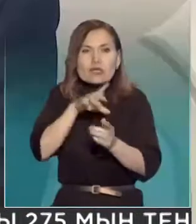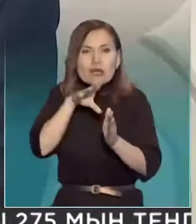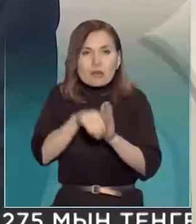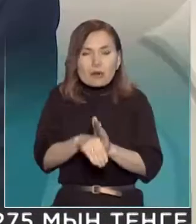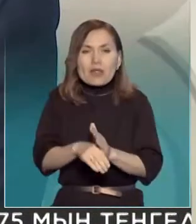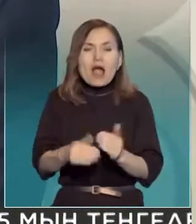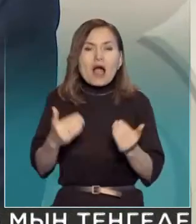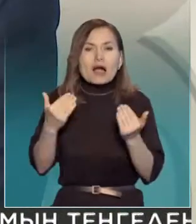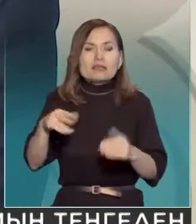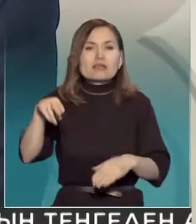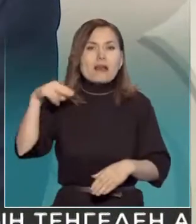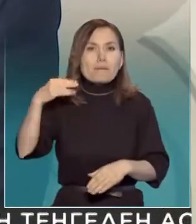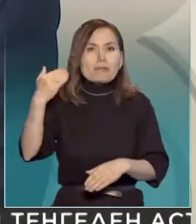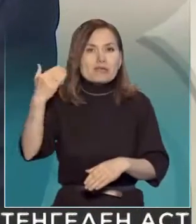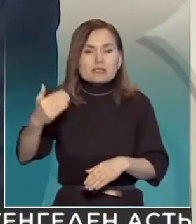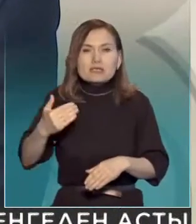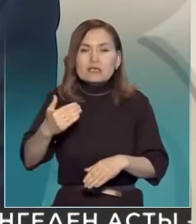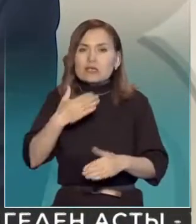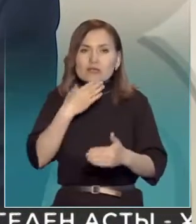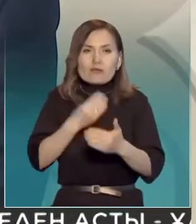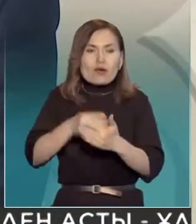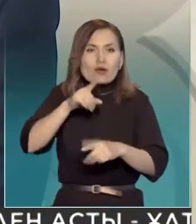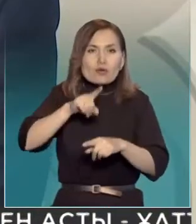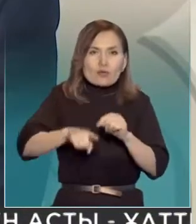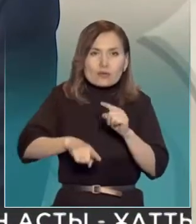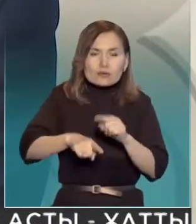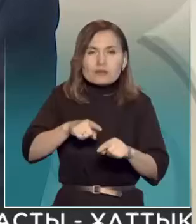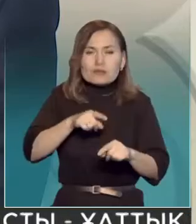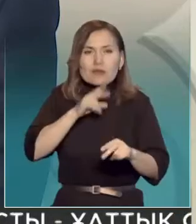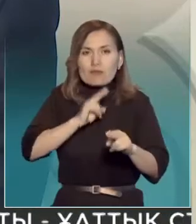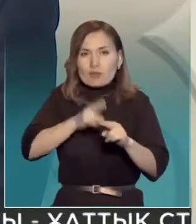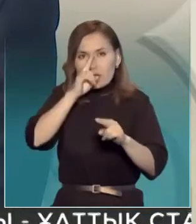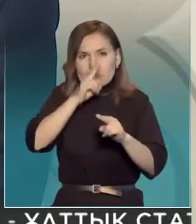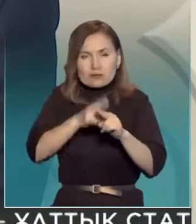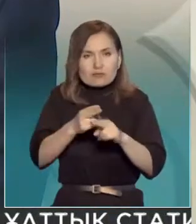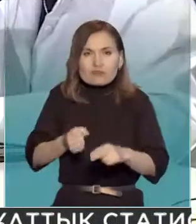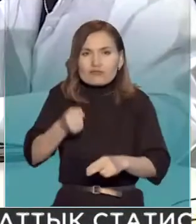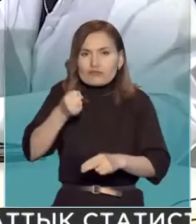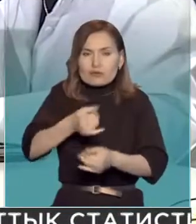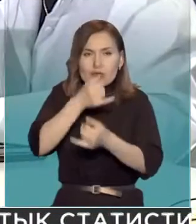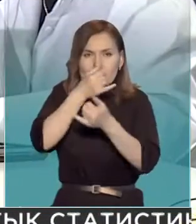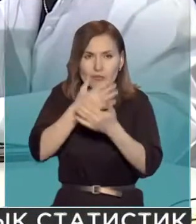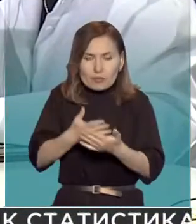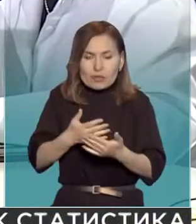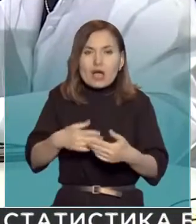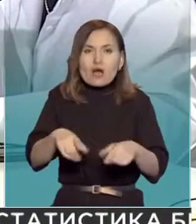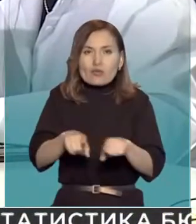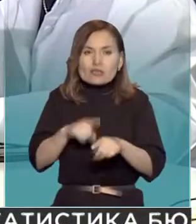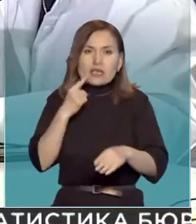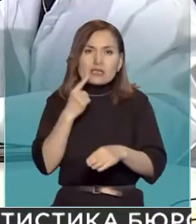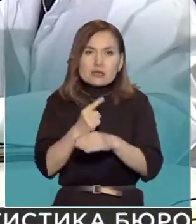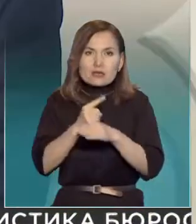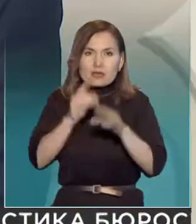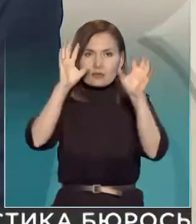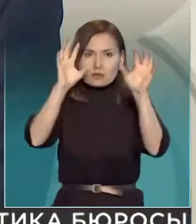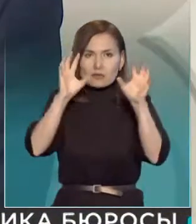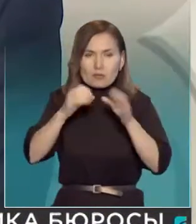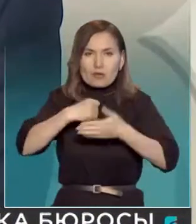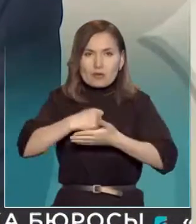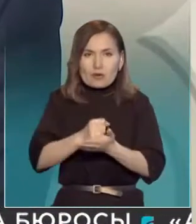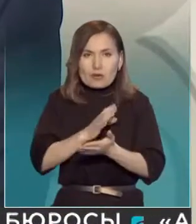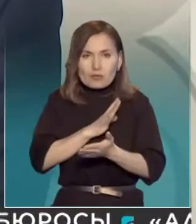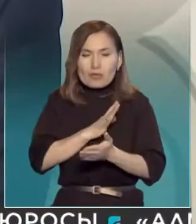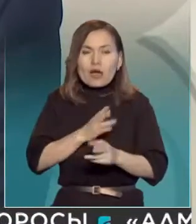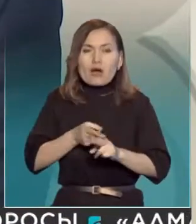бұндай нелерді президент енді жасай алмайды. Ол шектеу емес пе? Конституциялық өзгерістер бойынша ол тек